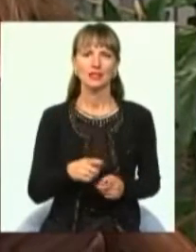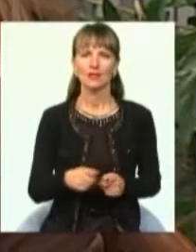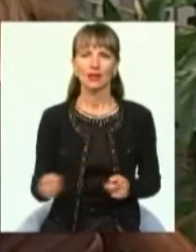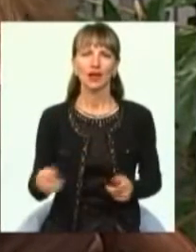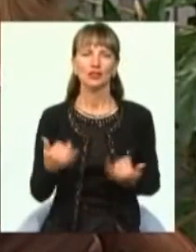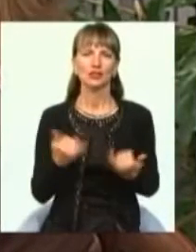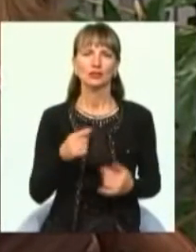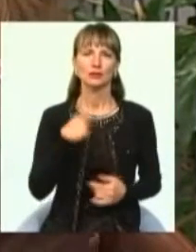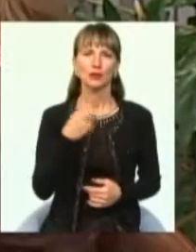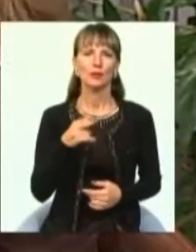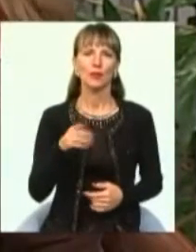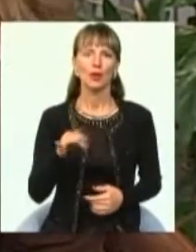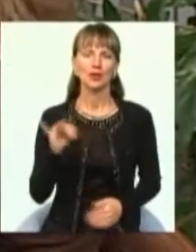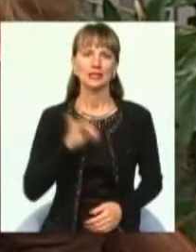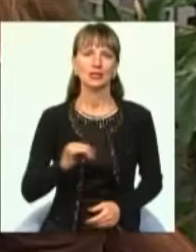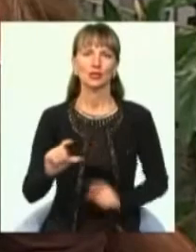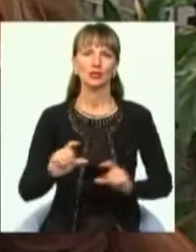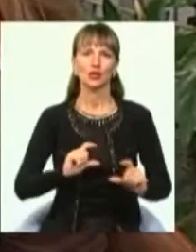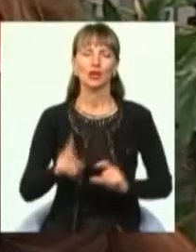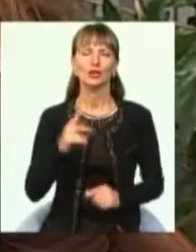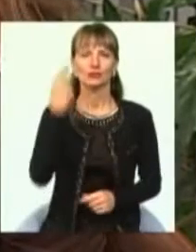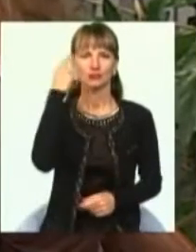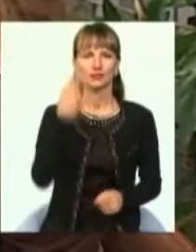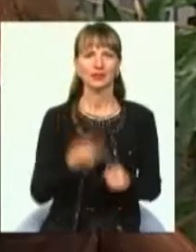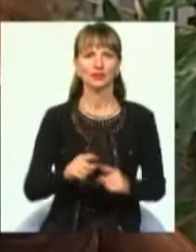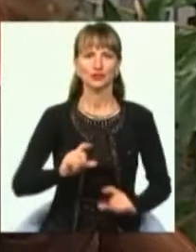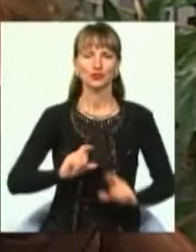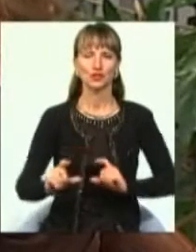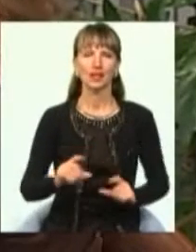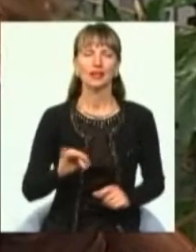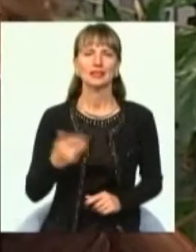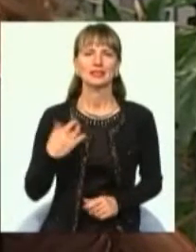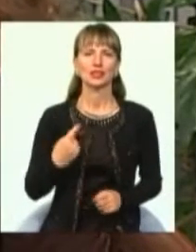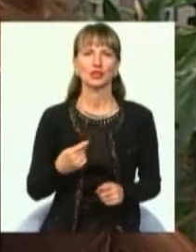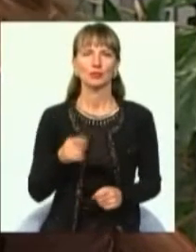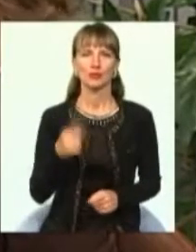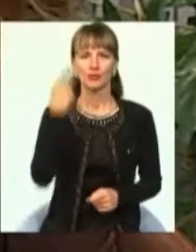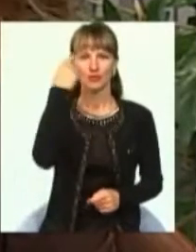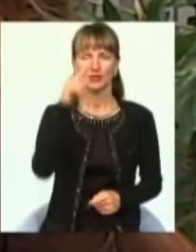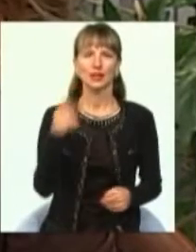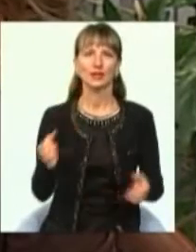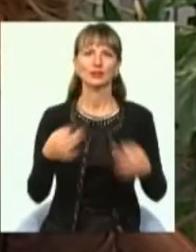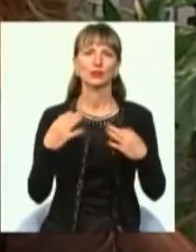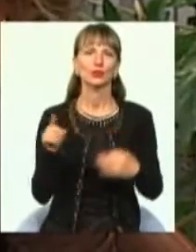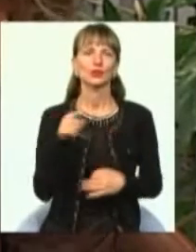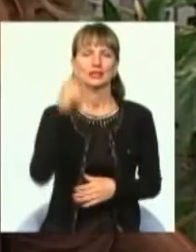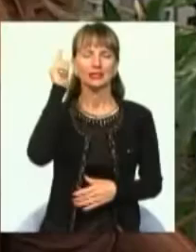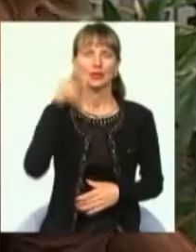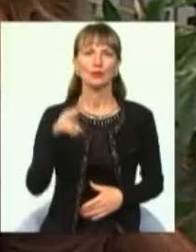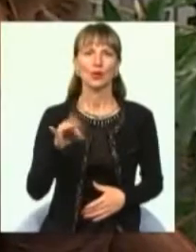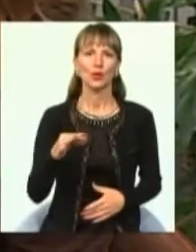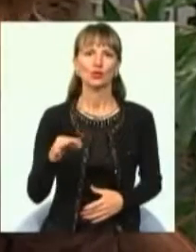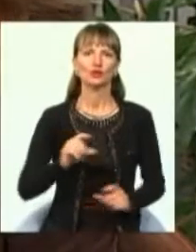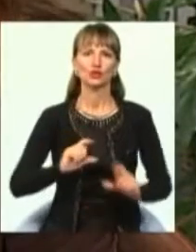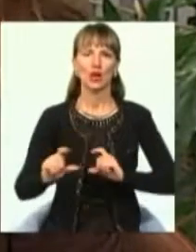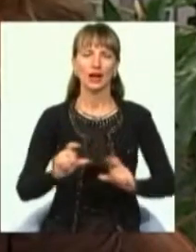поговорити про історію шахів. Хто її вигадав, цих шахи, і взагалі для чого їх вигадали? Розповідай, що тобі відомо про шахи, для